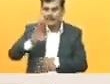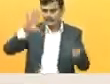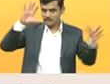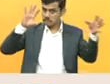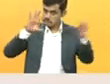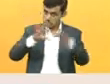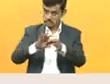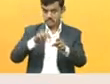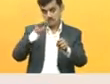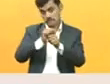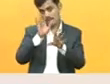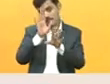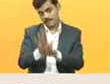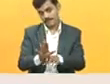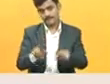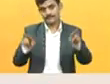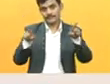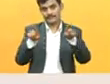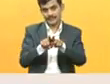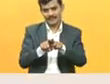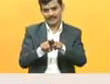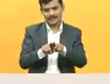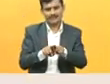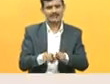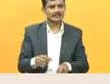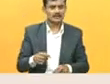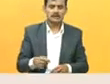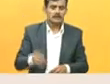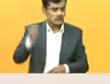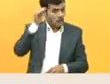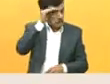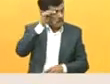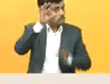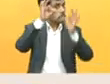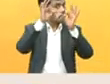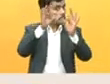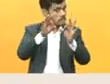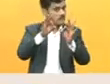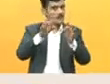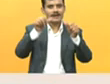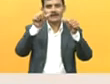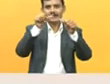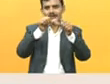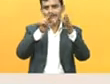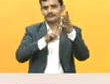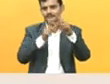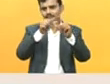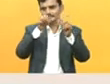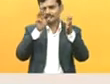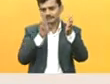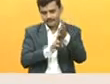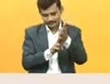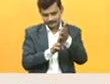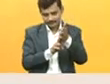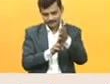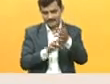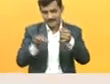हैं। साथियों, एक और बड़ी अच्छी खबर अंडमान और निकोबार द्वीप समूह से भी